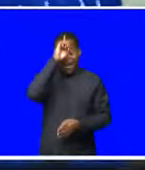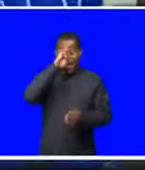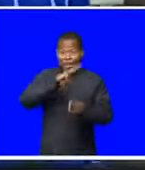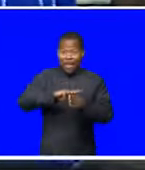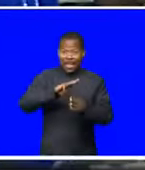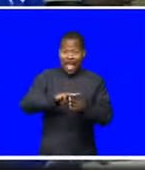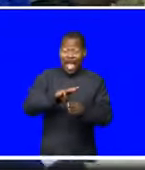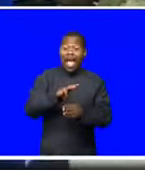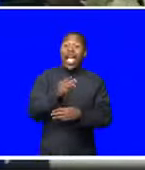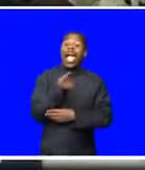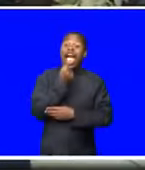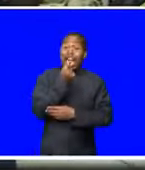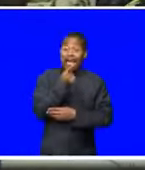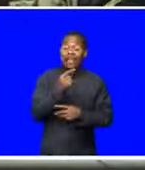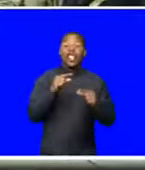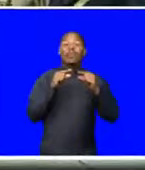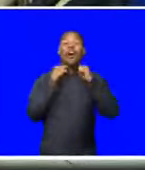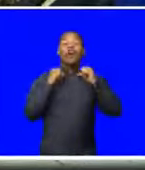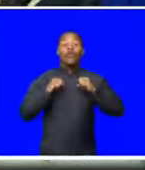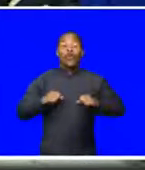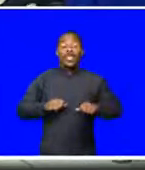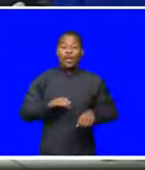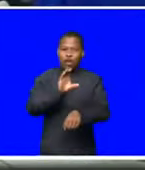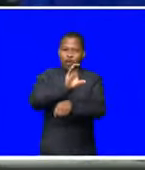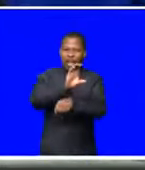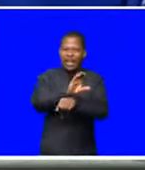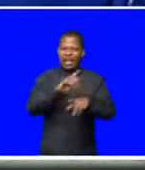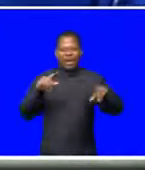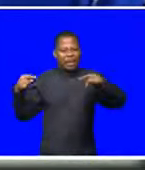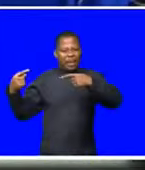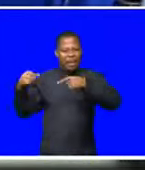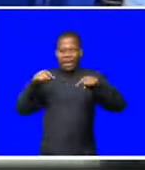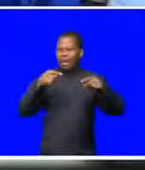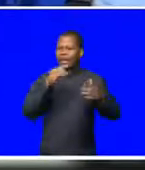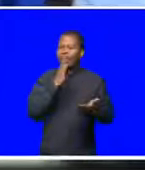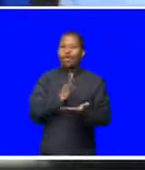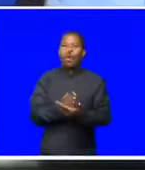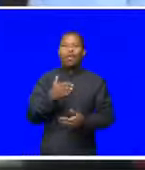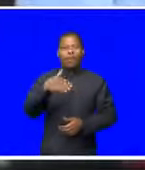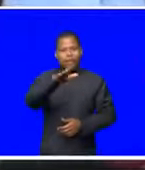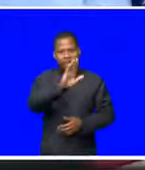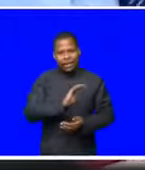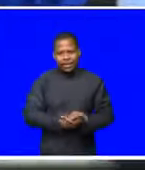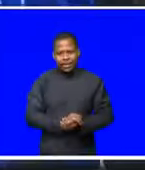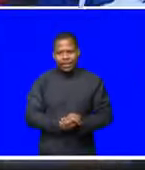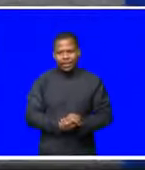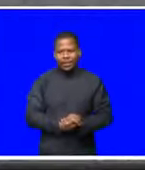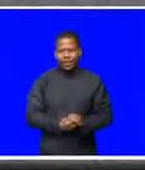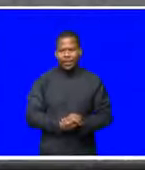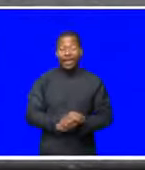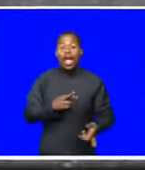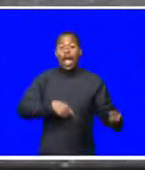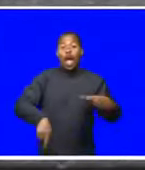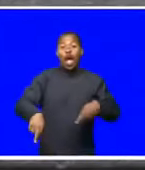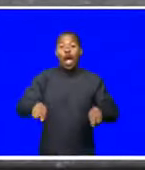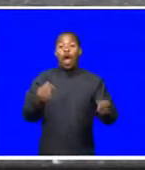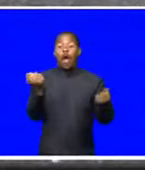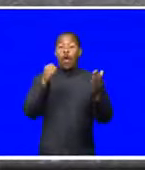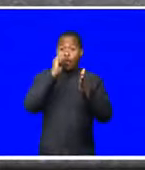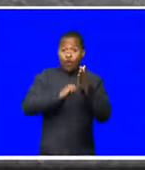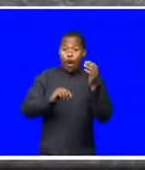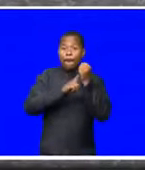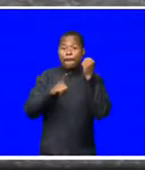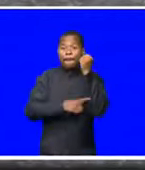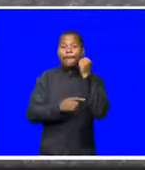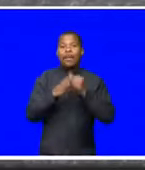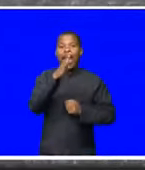Indlovukazi mhlekazi ithi bahole bemabandla bagweme kuwebhana nemoya yokuhlukana emabandleni labawulusile. Ema-potholes zekavele kayacalile